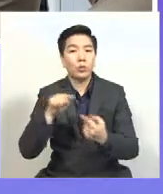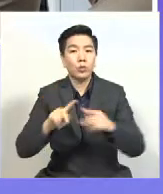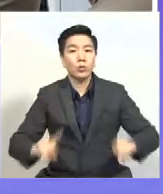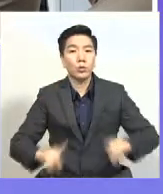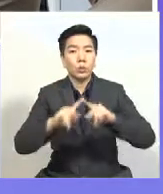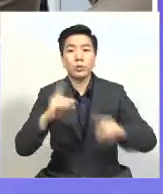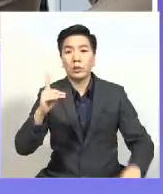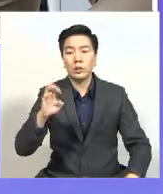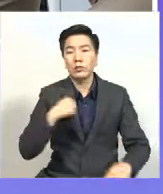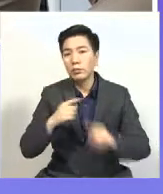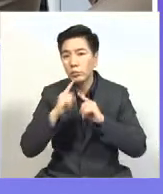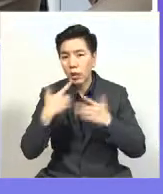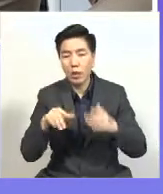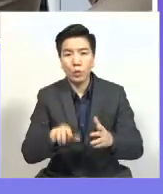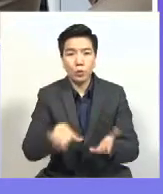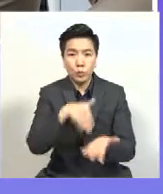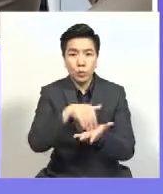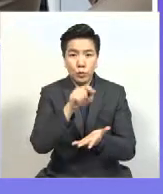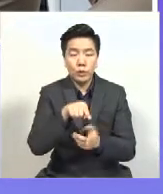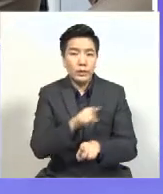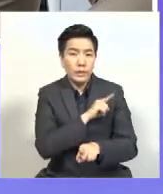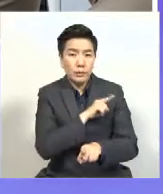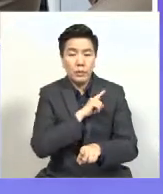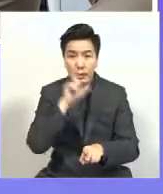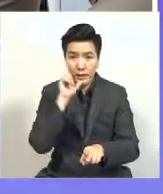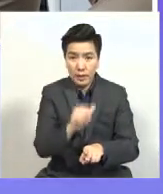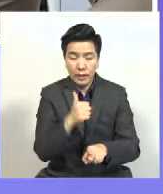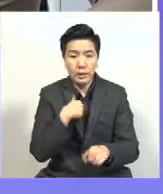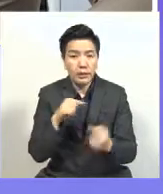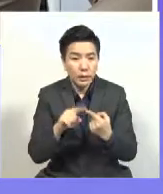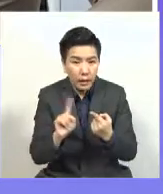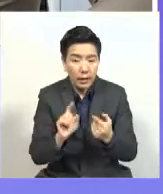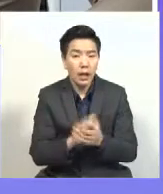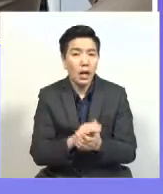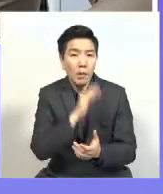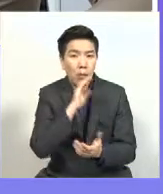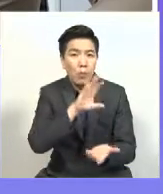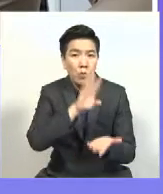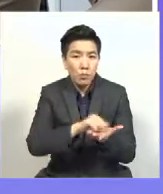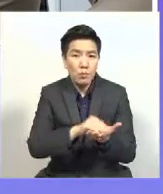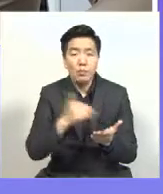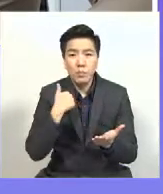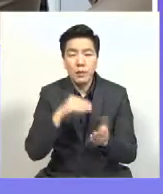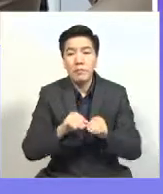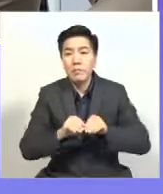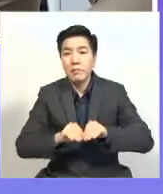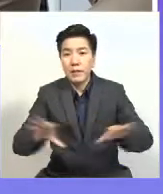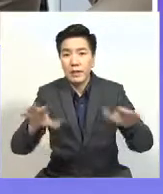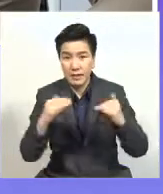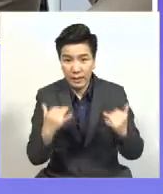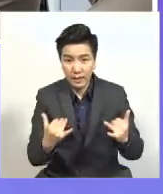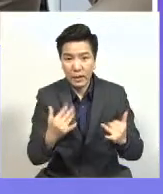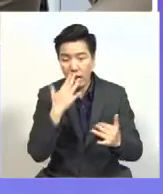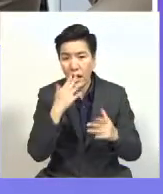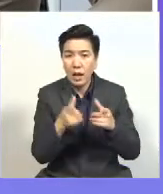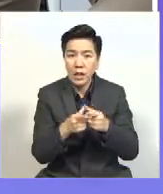เศรษฐกิจและสังคมนะครับศูนย์เฟกนิวเนี่ยนะครับหน้าที่หลักๆนะครับเมื่อมีข้อมูลปรากฏในโลกโซเชียลนะครับไม่ว่าจ